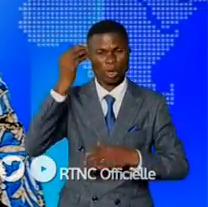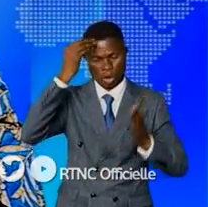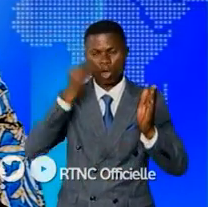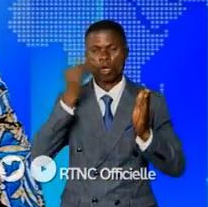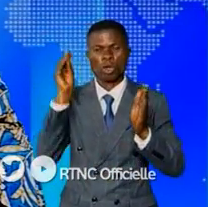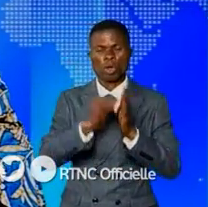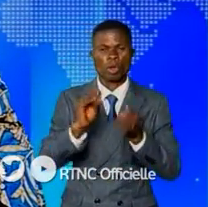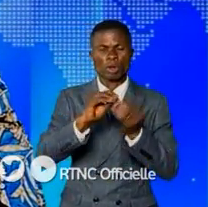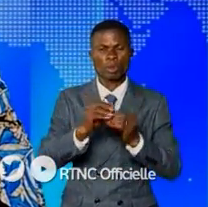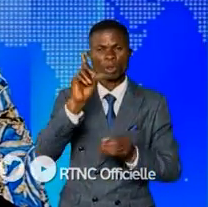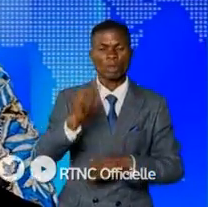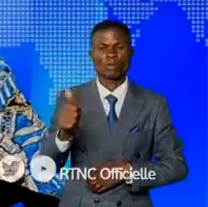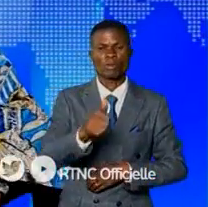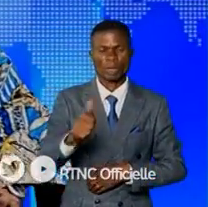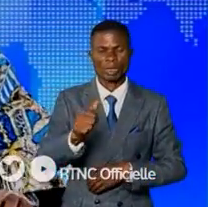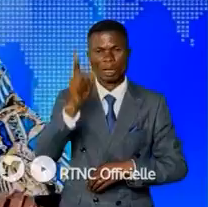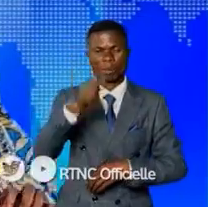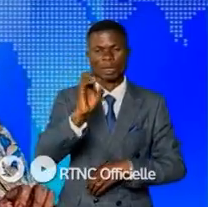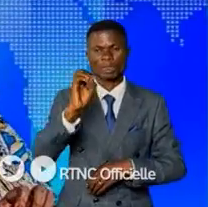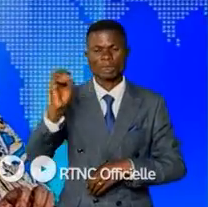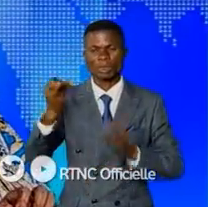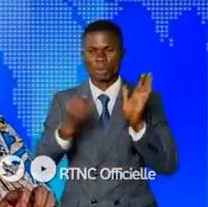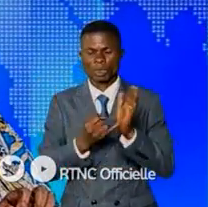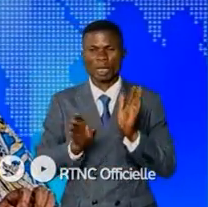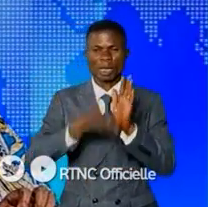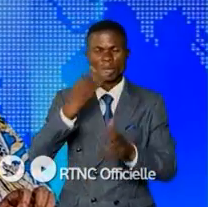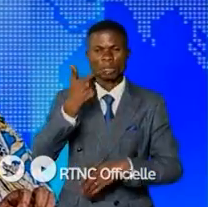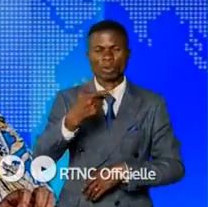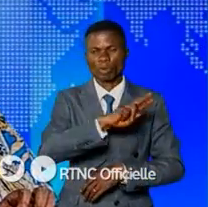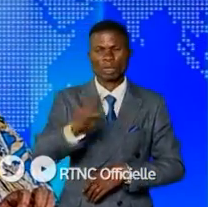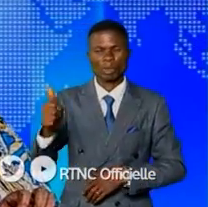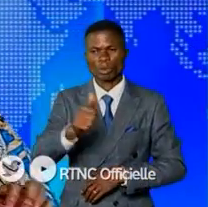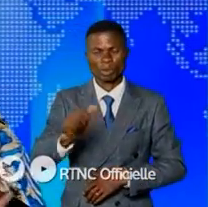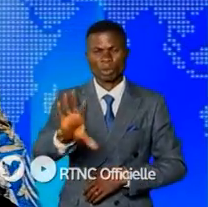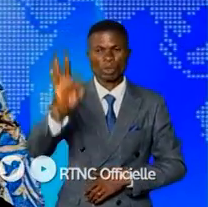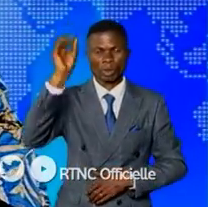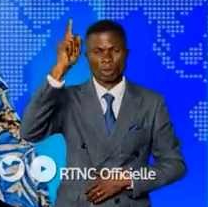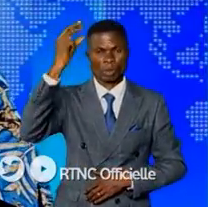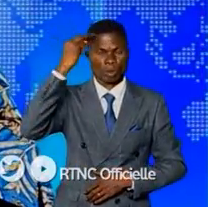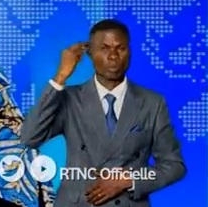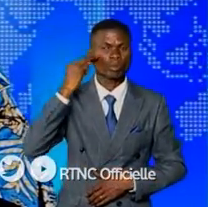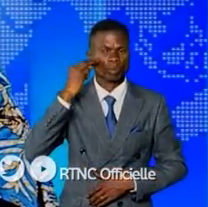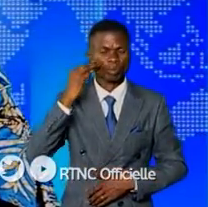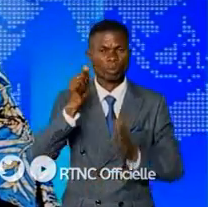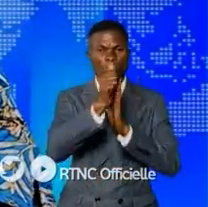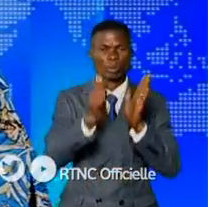numéro 21/006 du 14 février 2021 portant nomination d'un Premier ministre à l'article 90